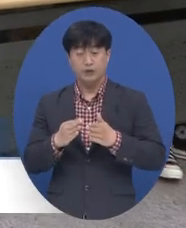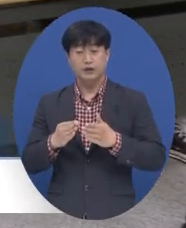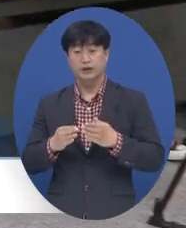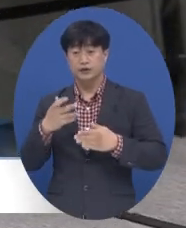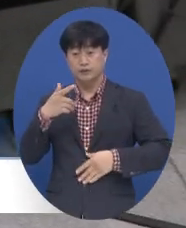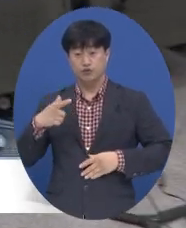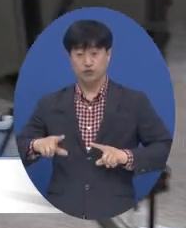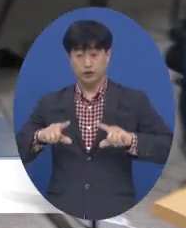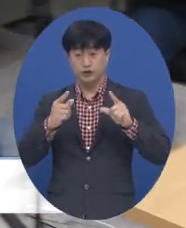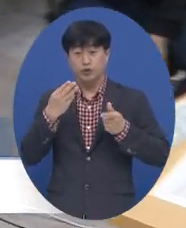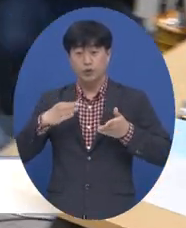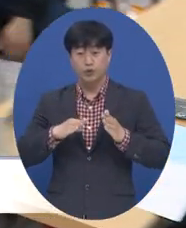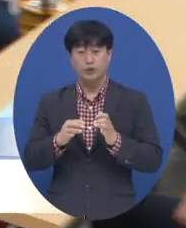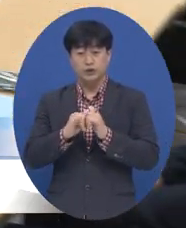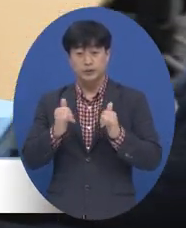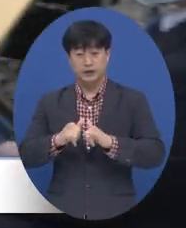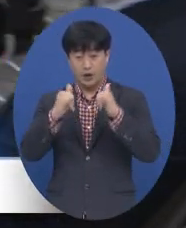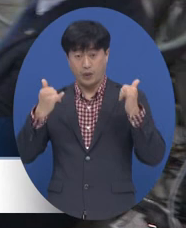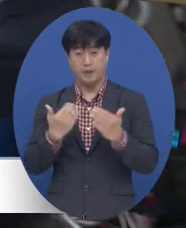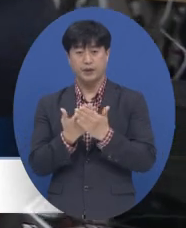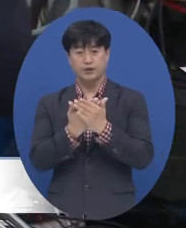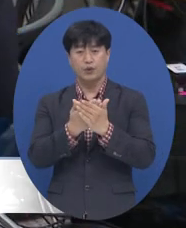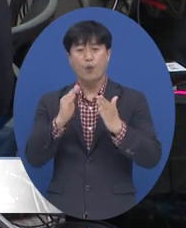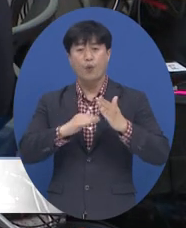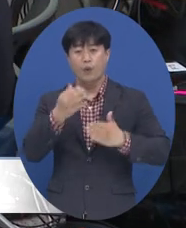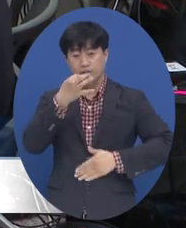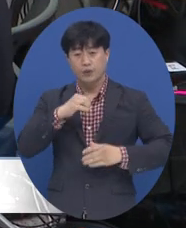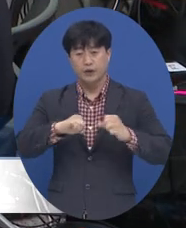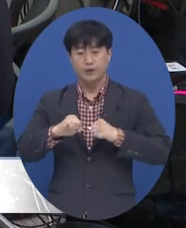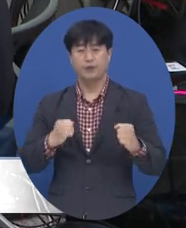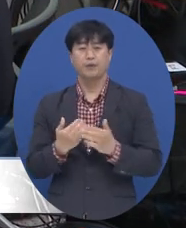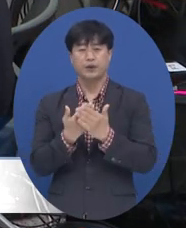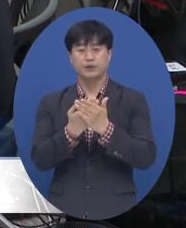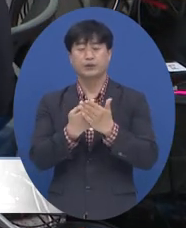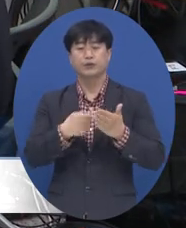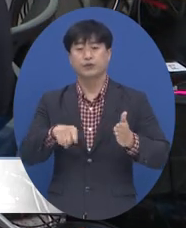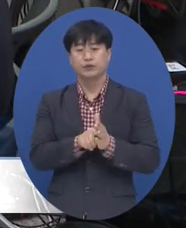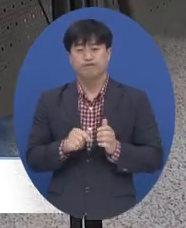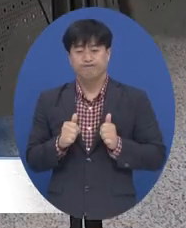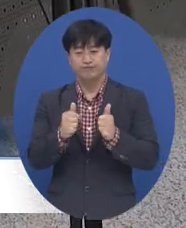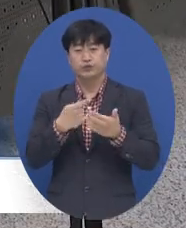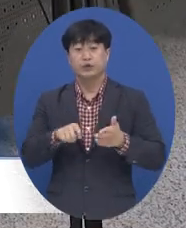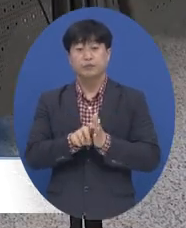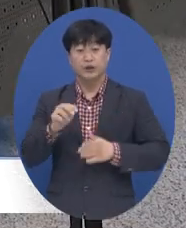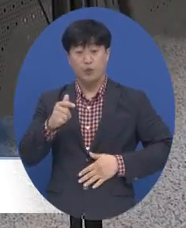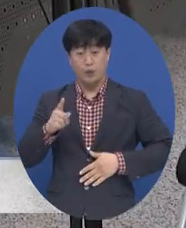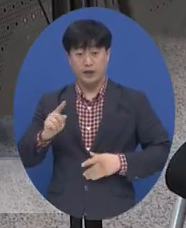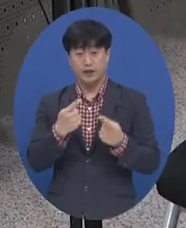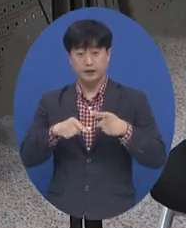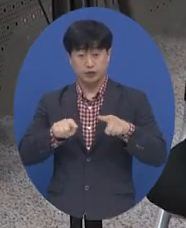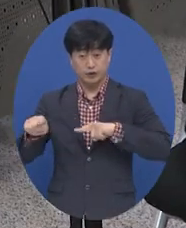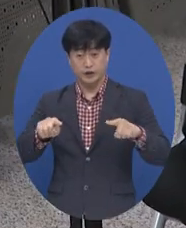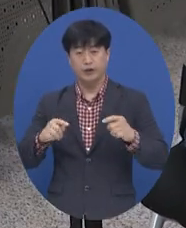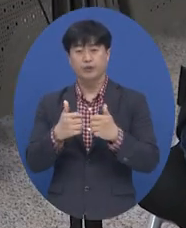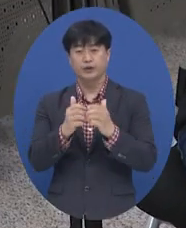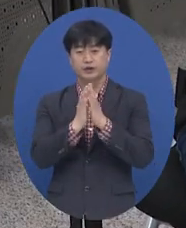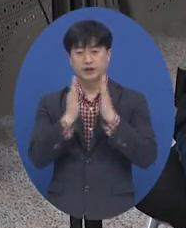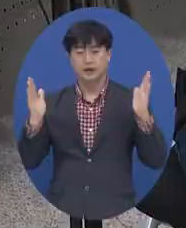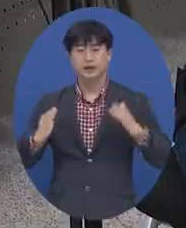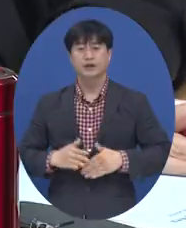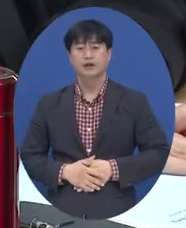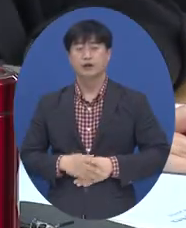경기도가 지난 16일 경기도 의 시민 사회 발전과 공익활동 활성화 임스 기위해 민관 합동 정책 토론회를